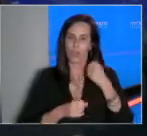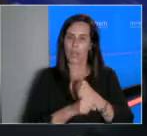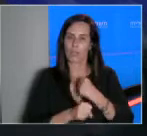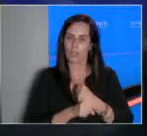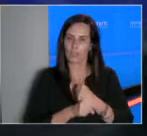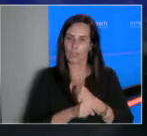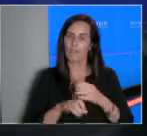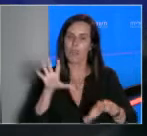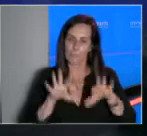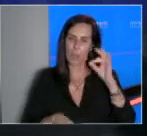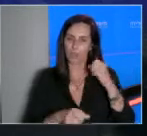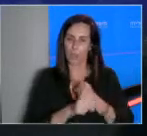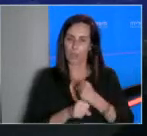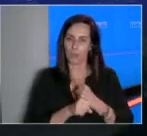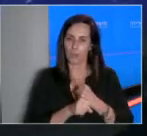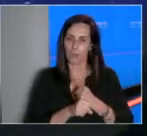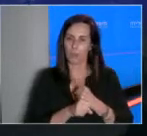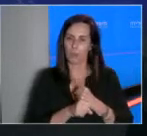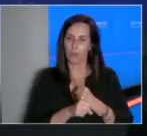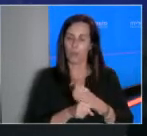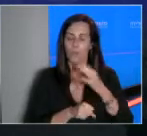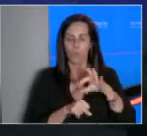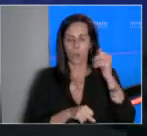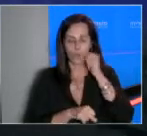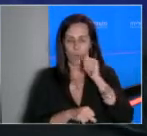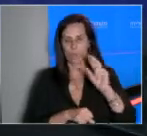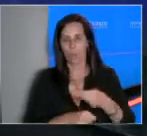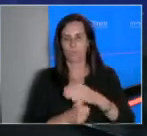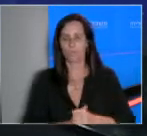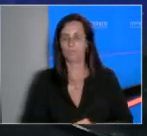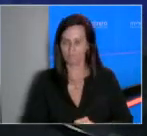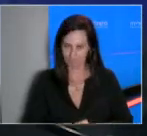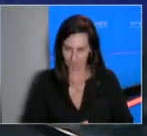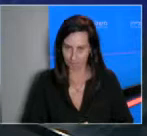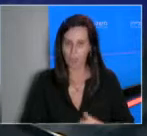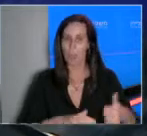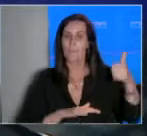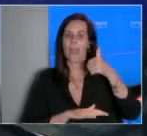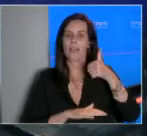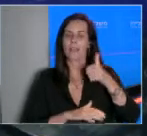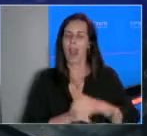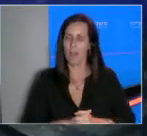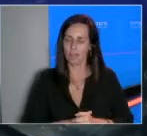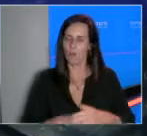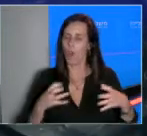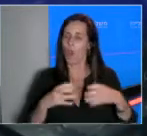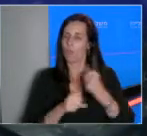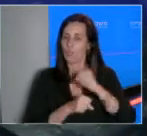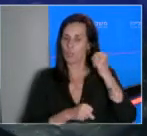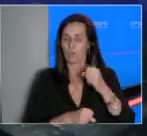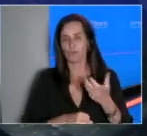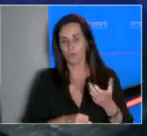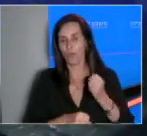לעשות, ובחרנו לעשות, ובחרות כל יום מחדש. תמר שוורץ, מנכ"לית רוח נשית ועובדת סוציאלית,